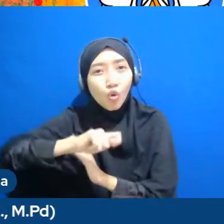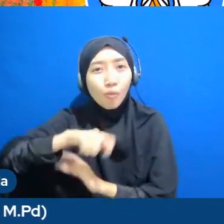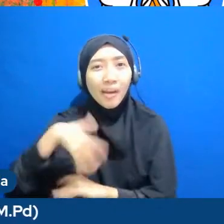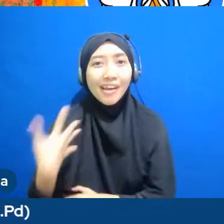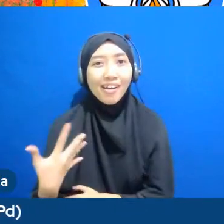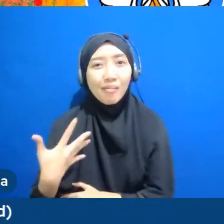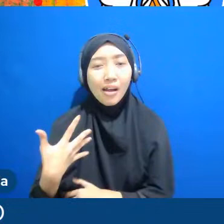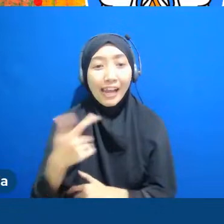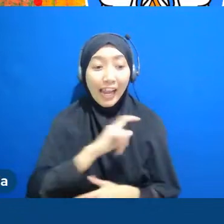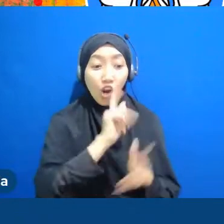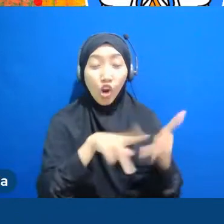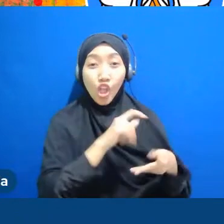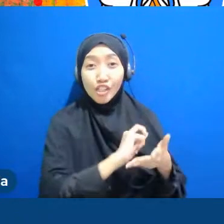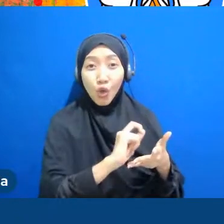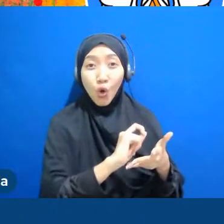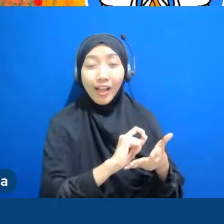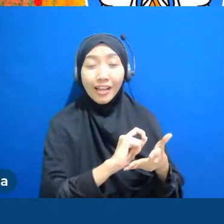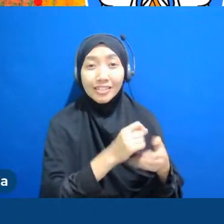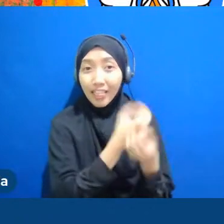di sekolah. Kemudian